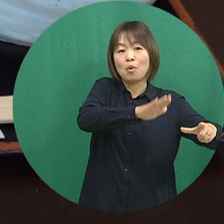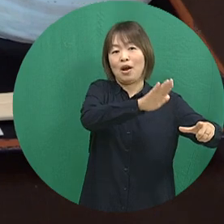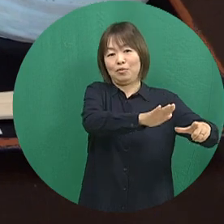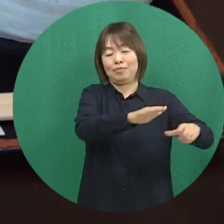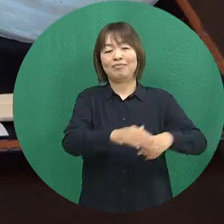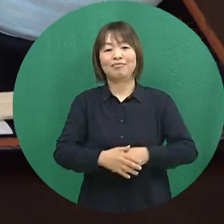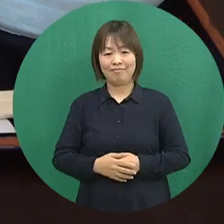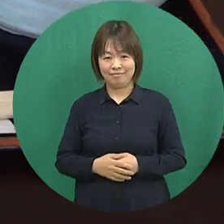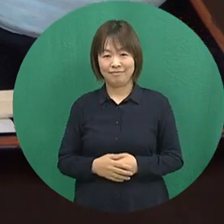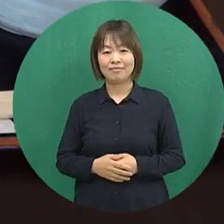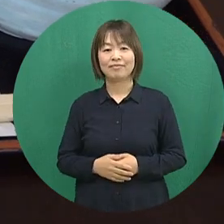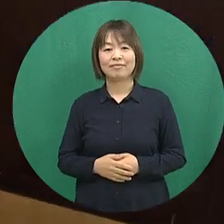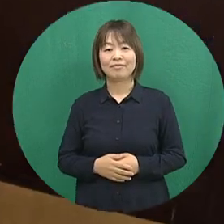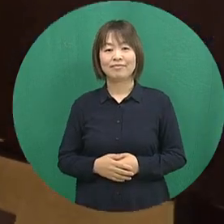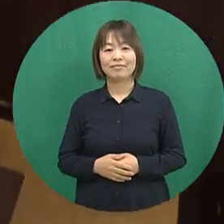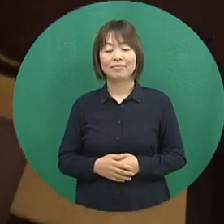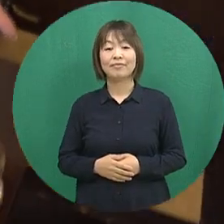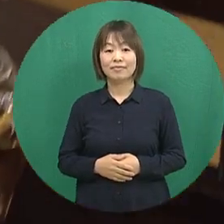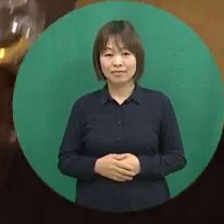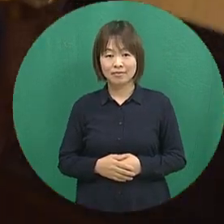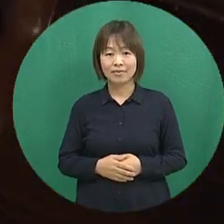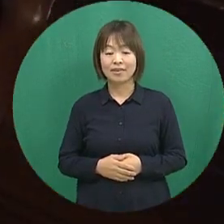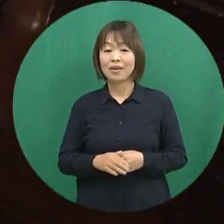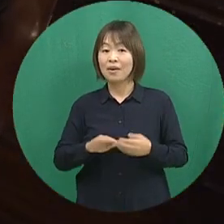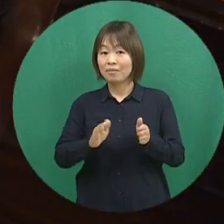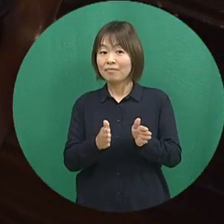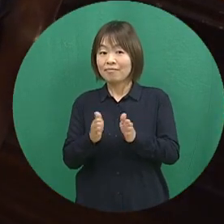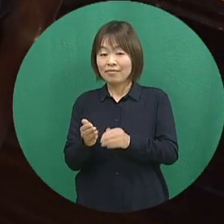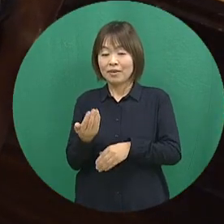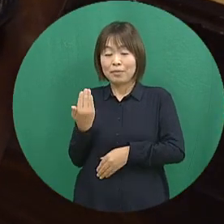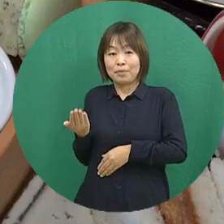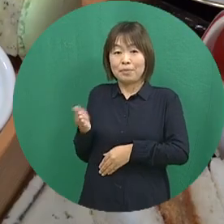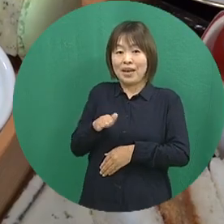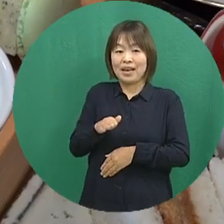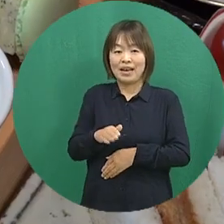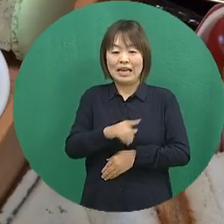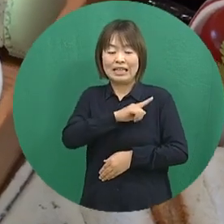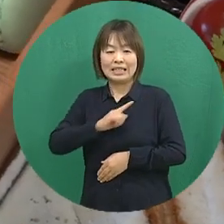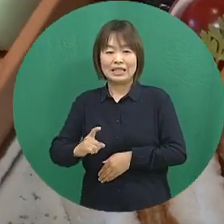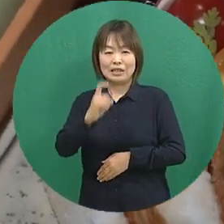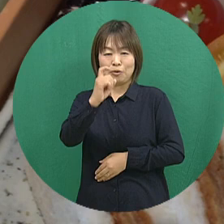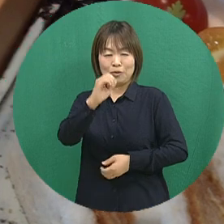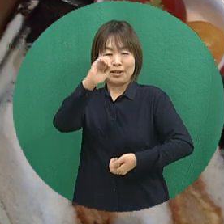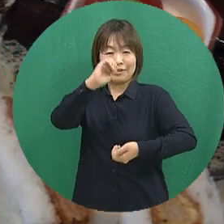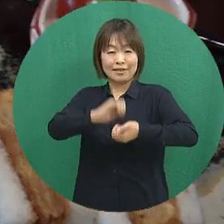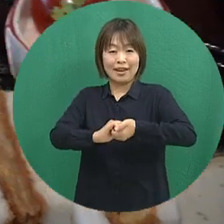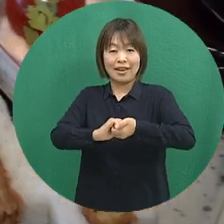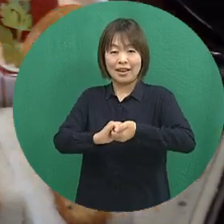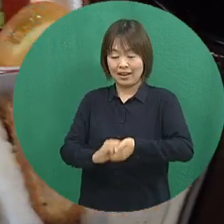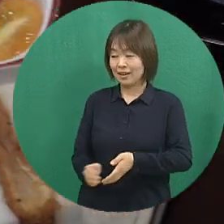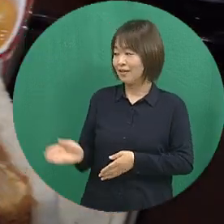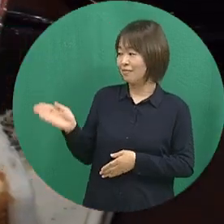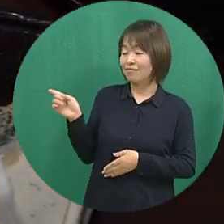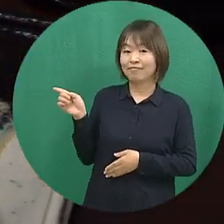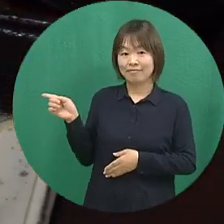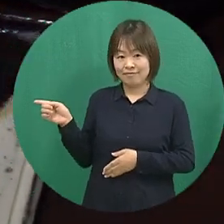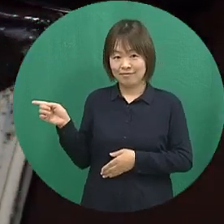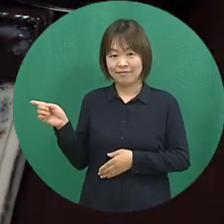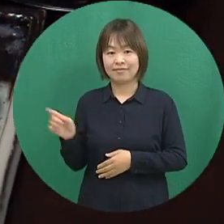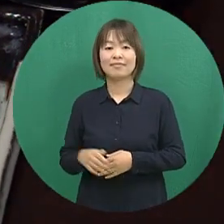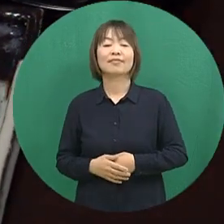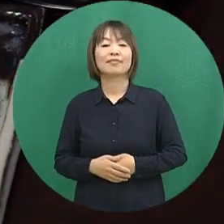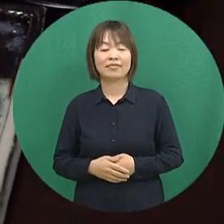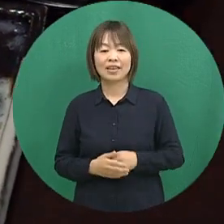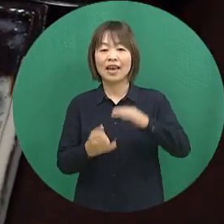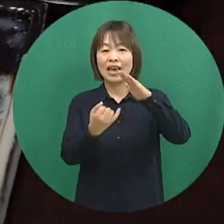うどんなどが味わえます。 また今月から1日10食限定で登場したのがアフタヌーンティーセット